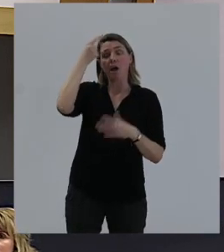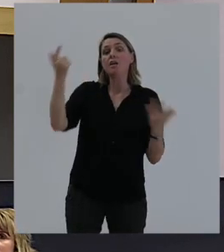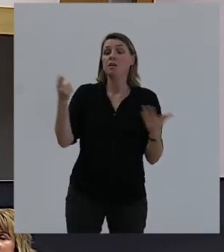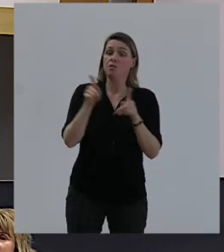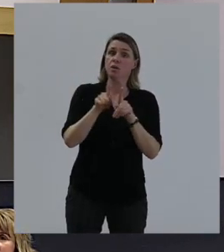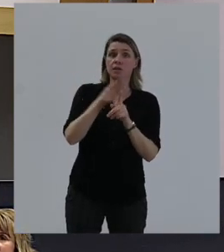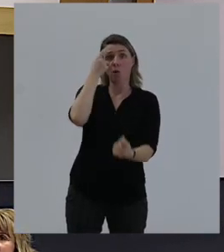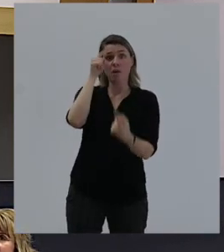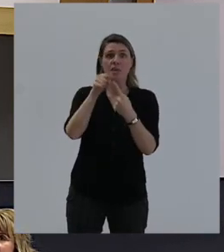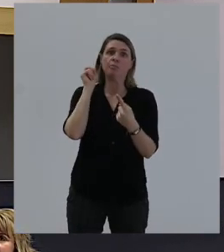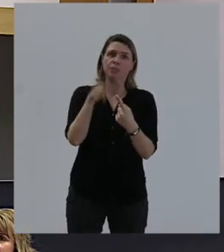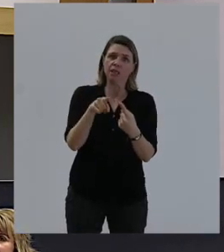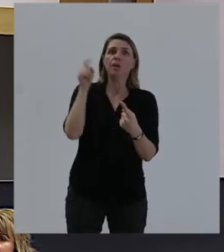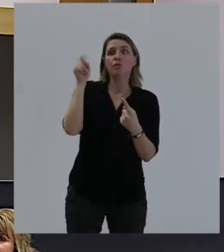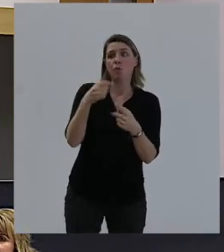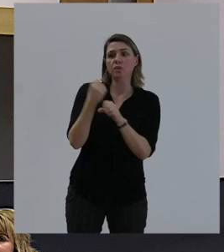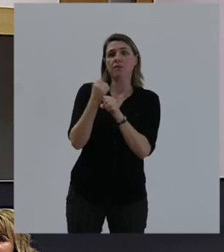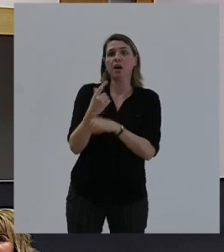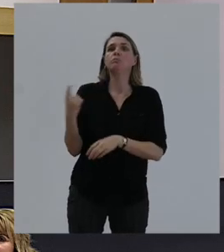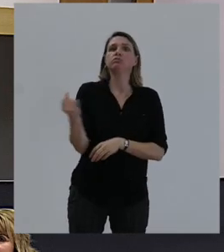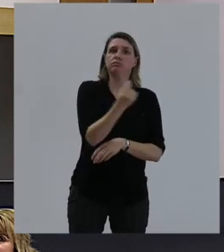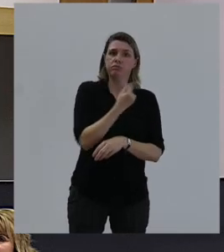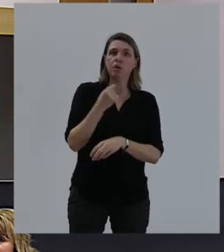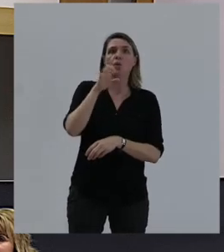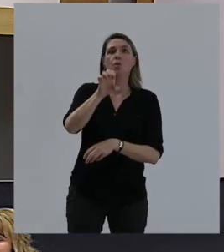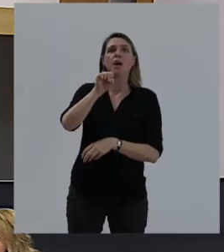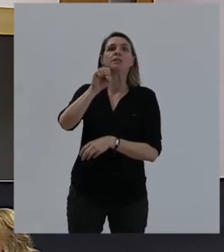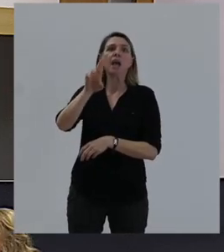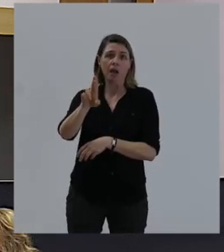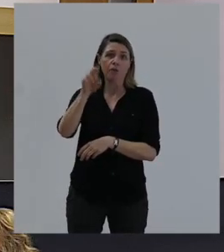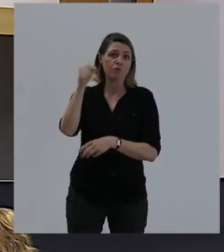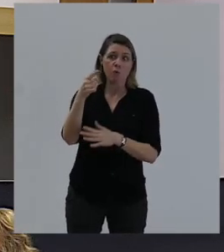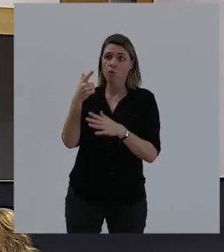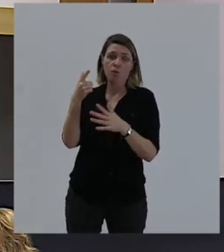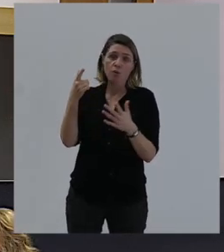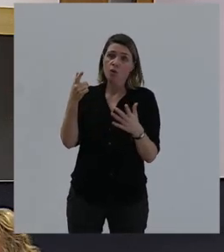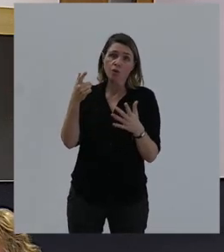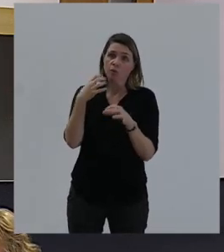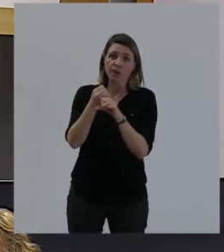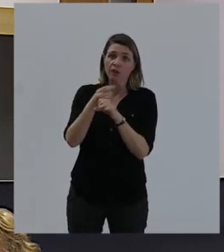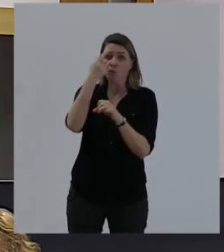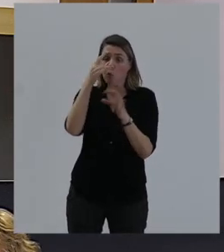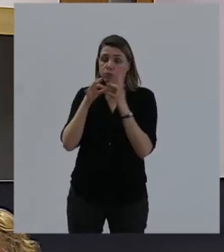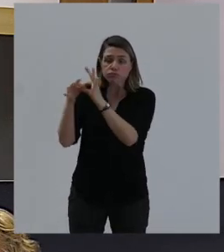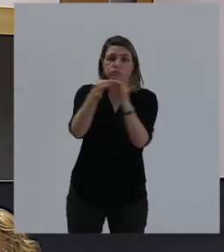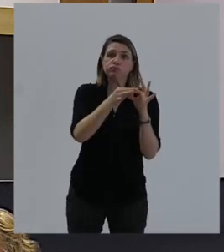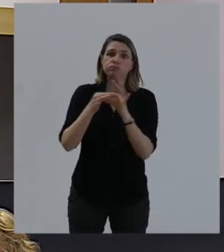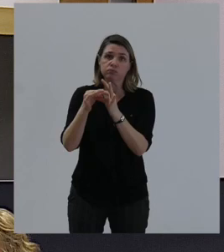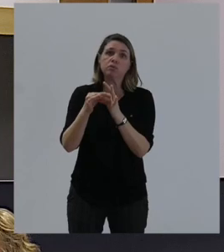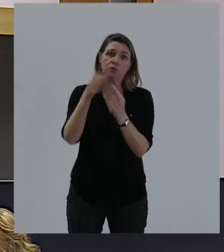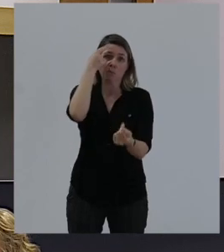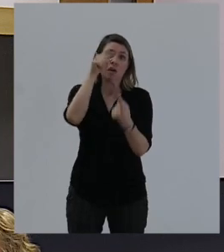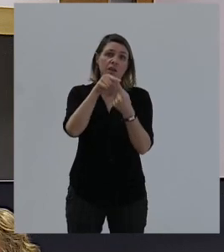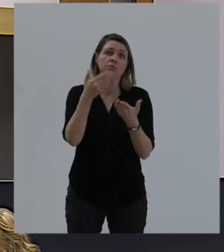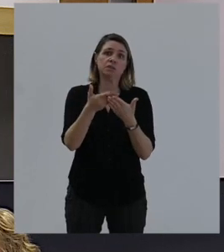cette question-là, il faut travailler avec les partenaires de l'ESR, en effet, parce qu'il faut mutualiser nos moyens pour traiter ce sujet-là. Et c'est ce